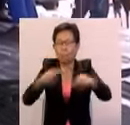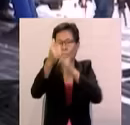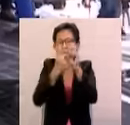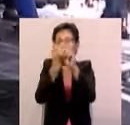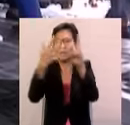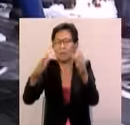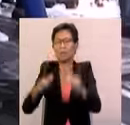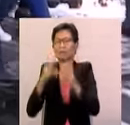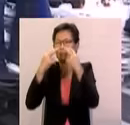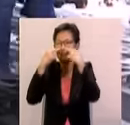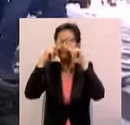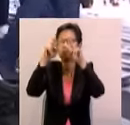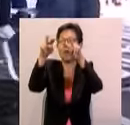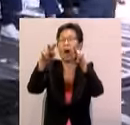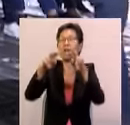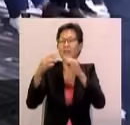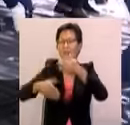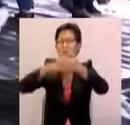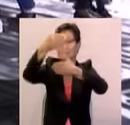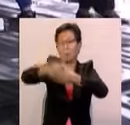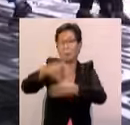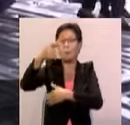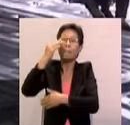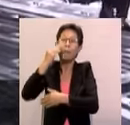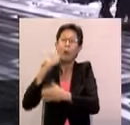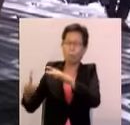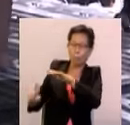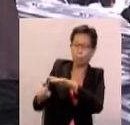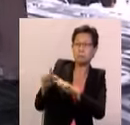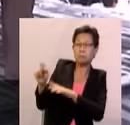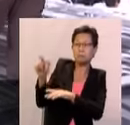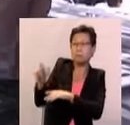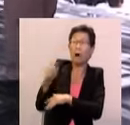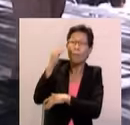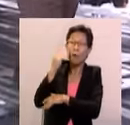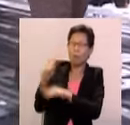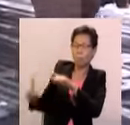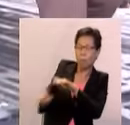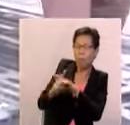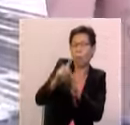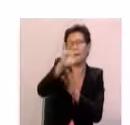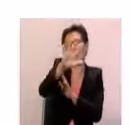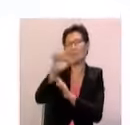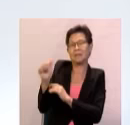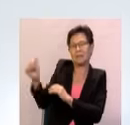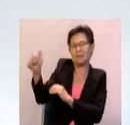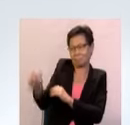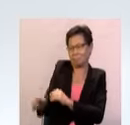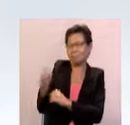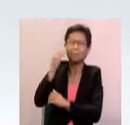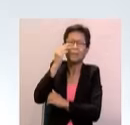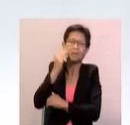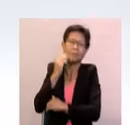hadapan Perdana Menteri Tun Dr. Mahathir Mohamad yang juga pencetus 5. Andy Rizal Rohadian, RTM.